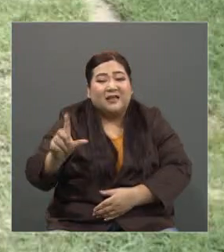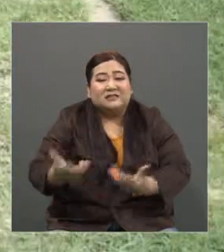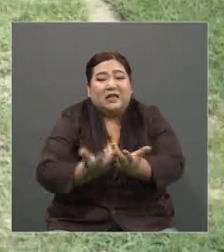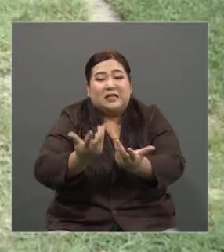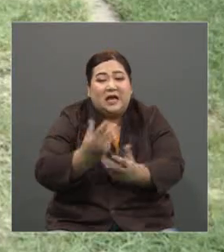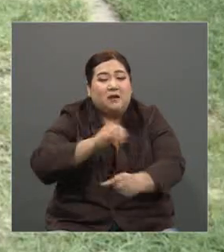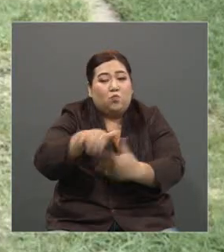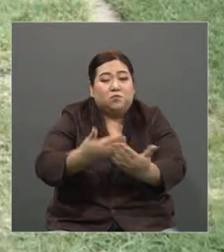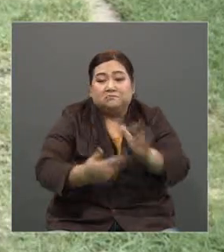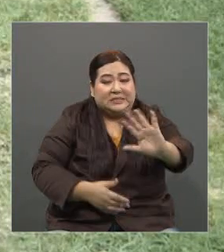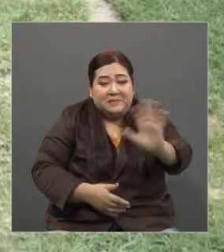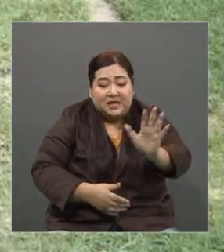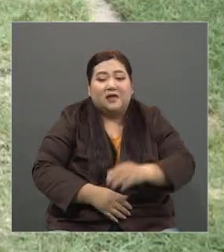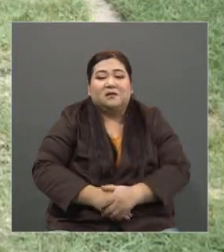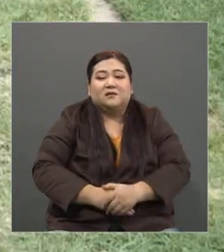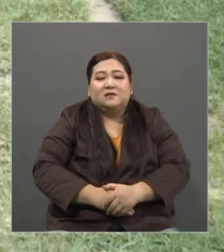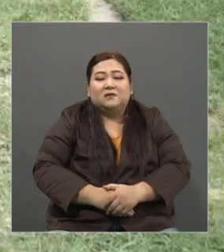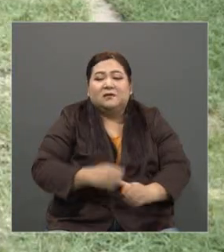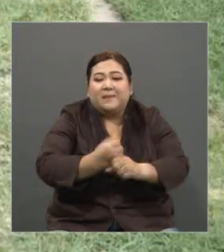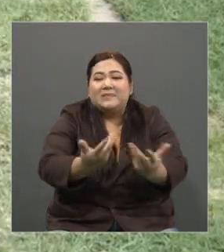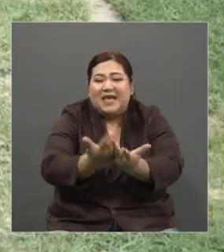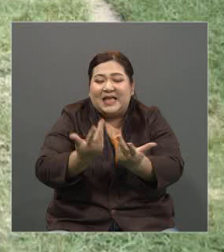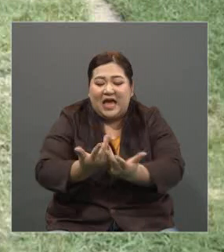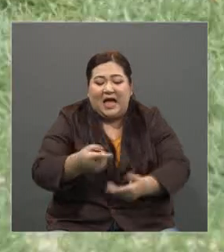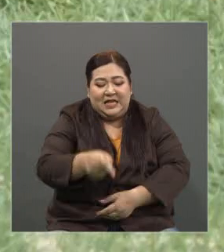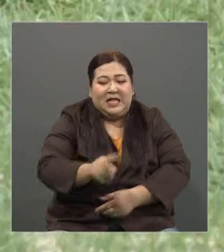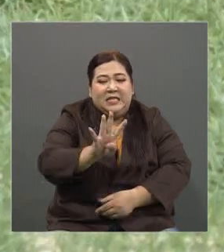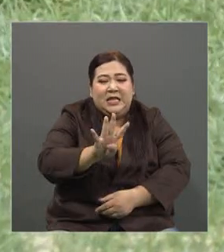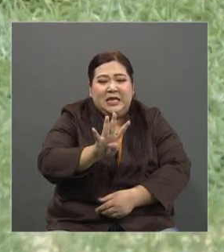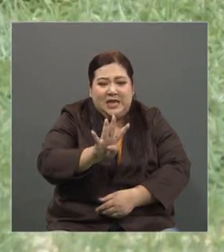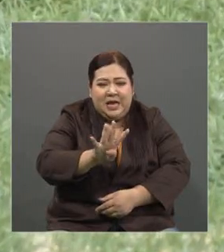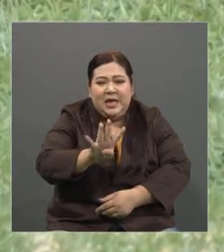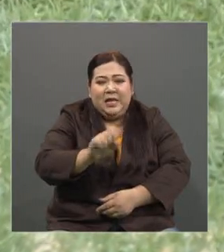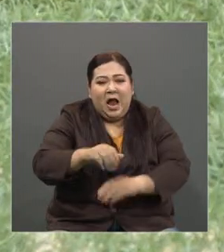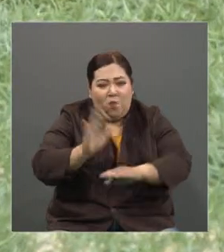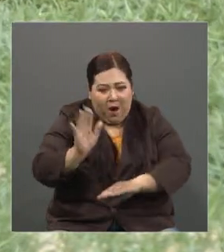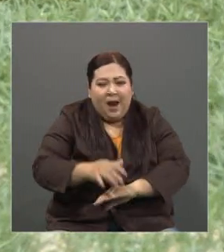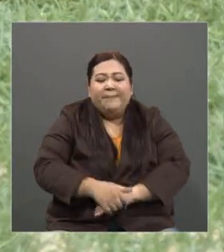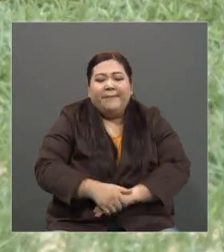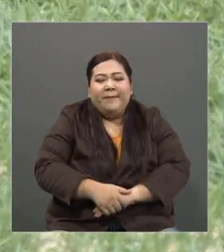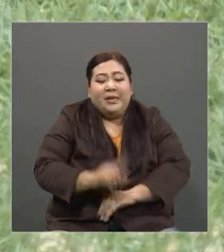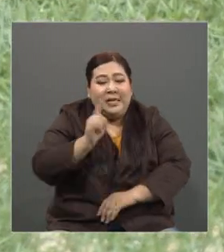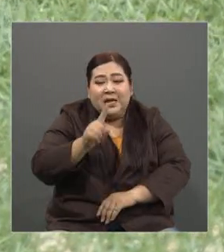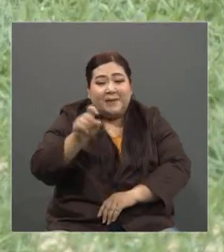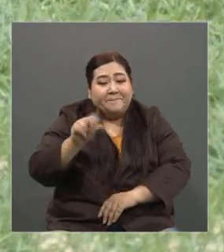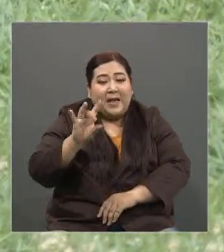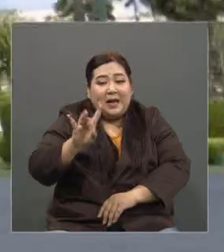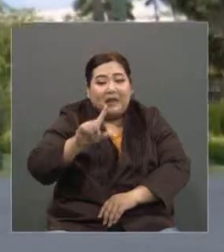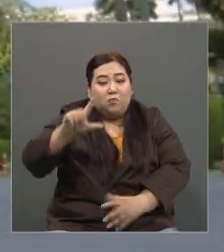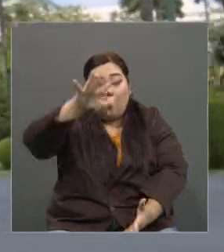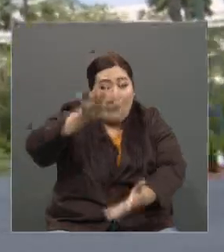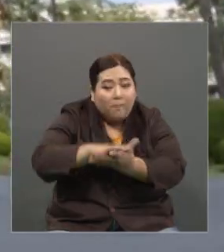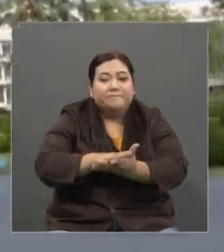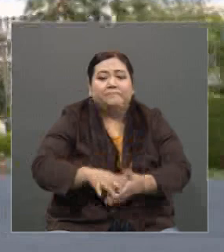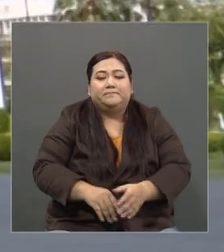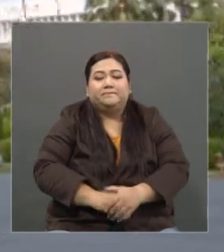ั้งหมดใช้งบทำสนยาสนยอมตั้ง 130 กวาล้บาท แต่วาไม่ใช่นะคะแต่วาลมาดูจง ๆ นะหมดประ